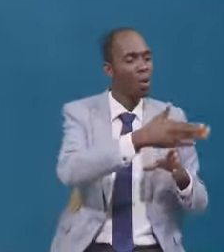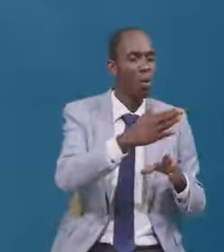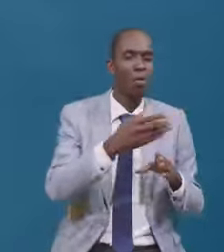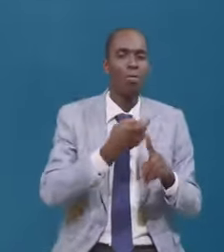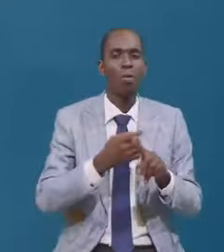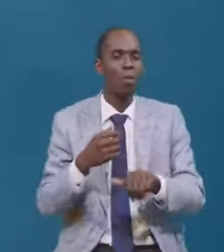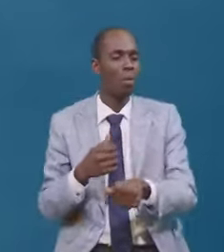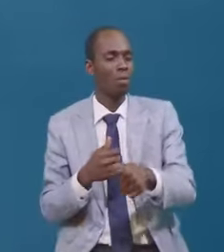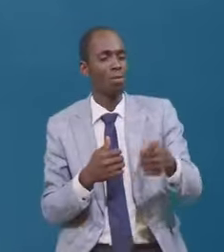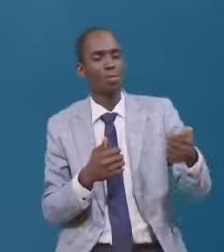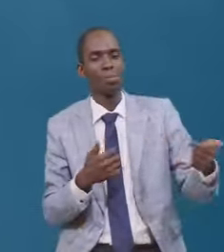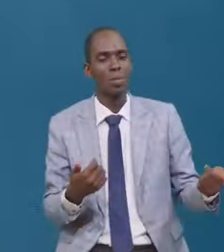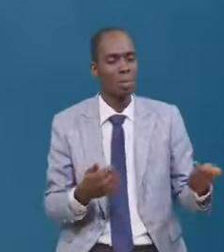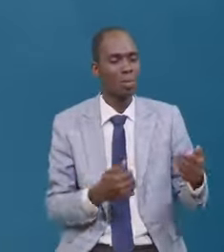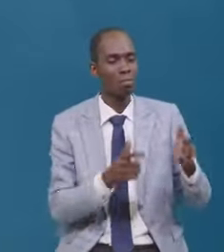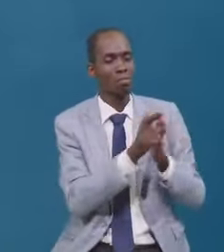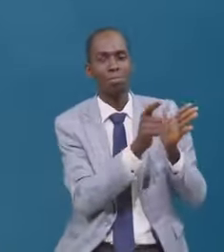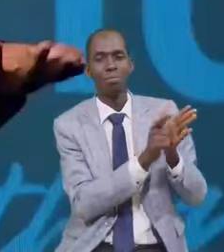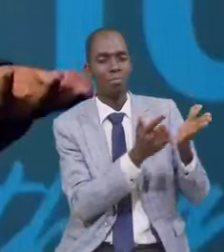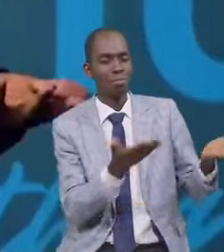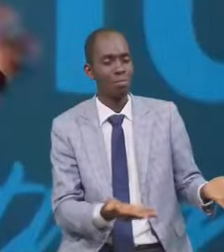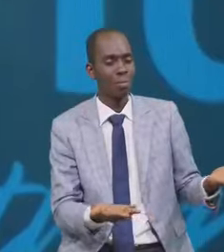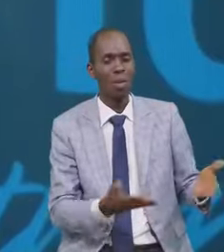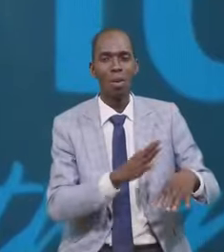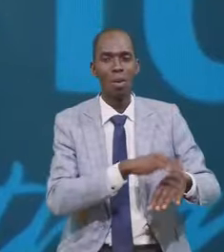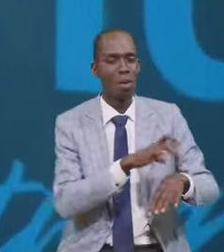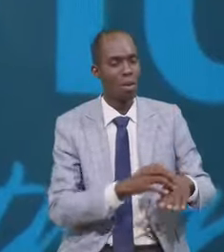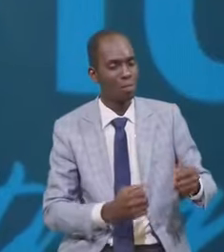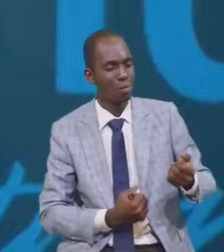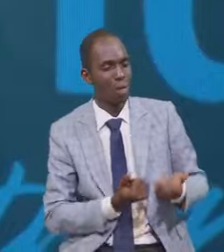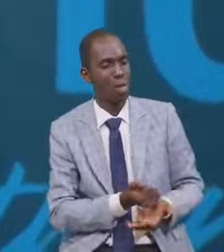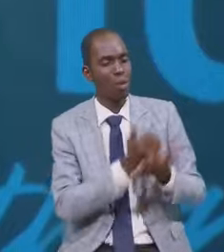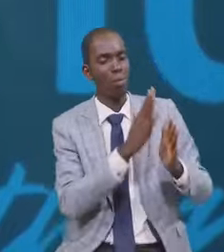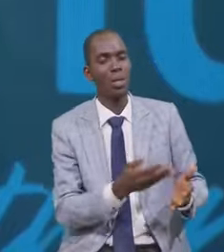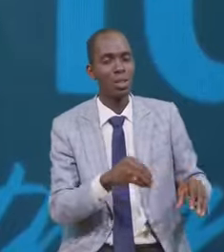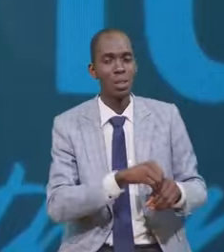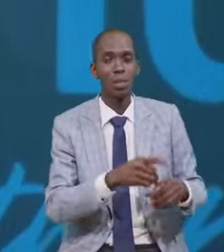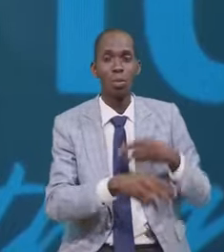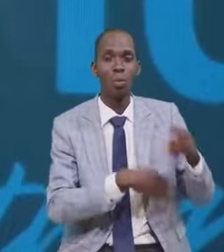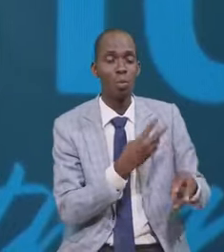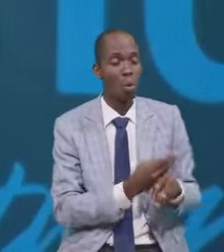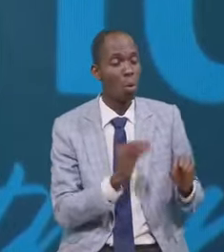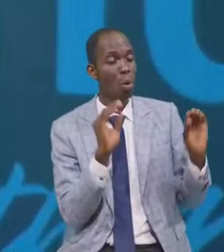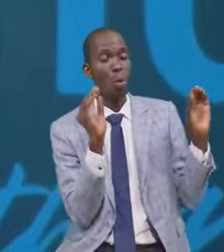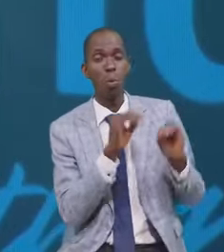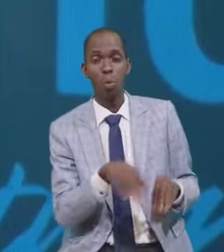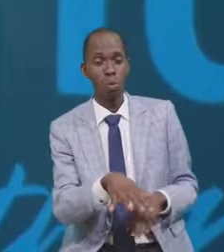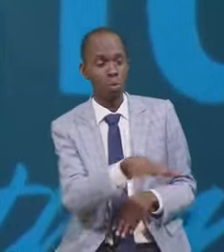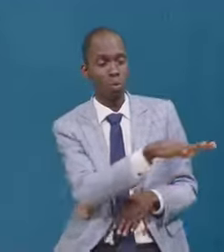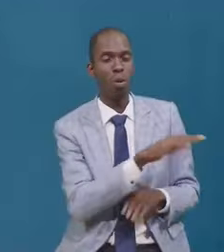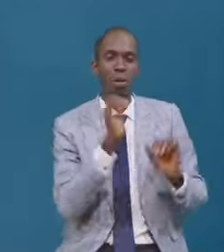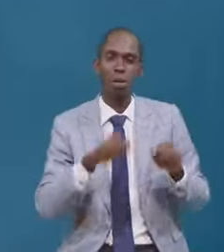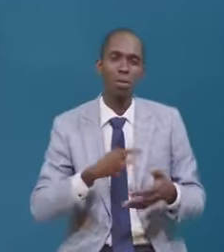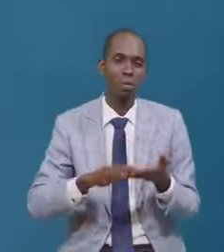the other advocates and helpers in the world. None of them can forgive your